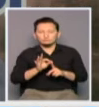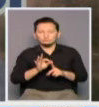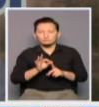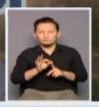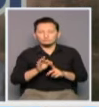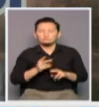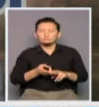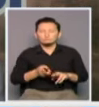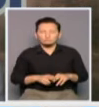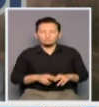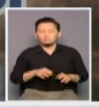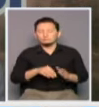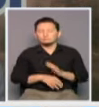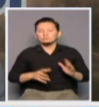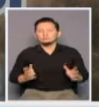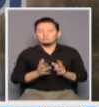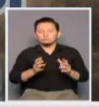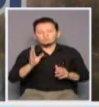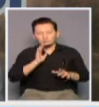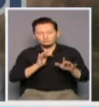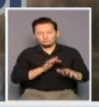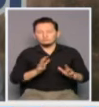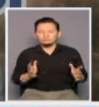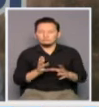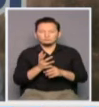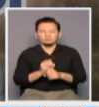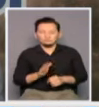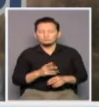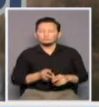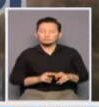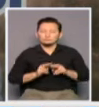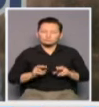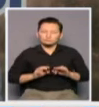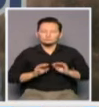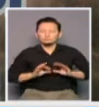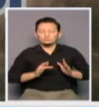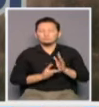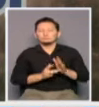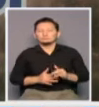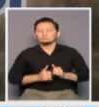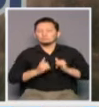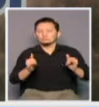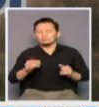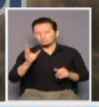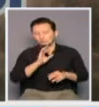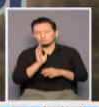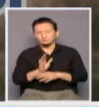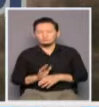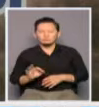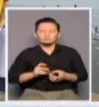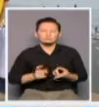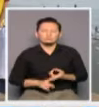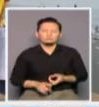Цель в то же время вот, сохранение Урала и как раз-таки пропаганда, возможно, увеличение туристической привлекательности вышеуказанных сакральных